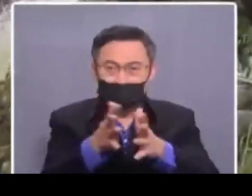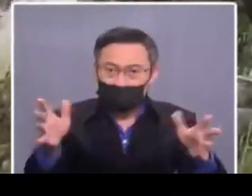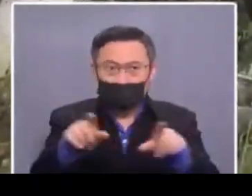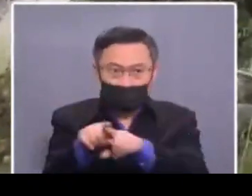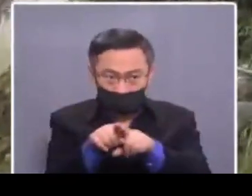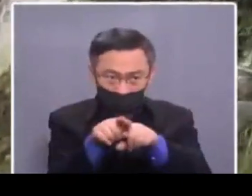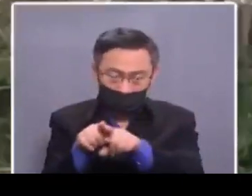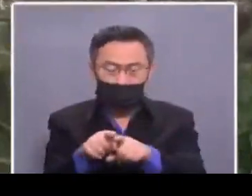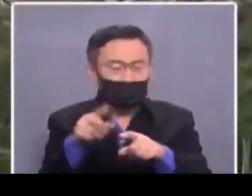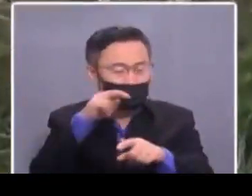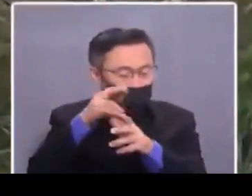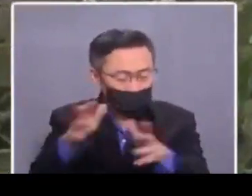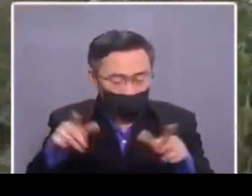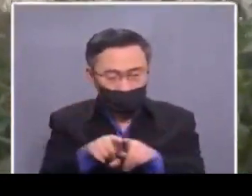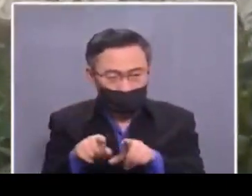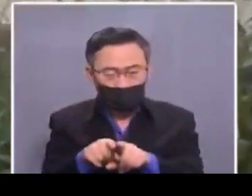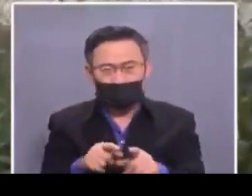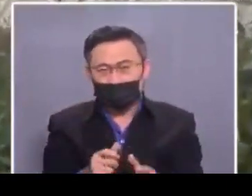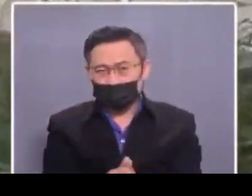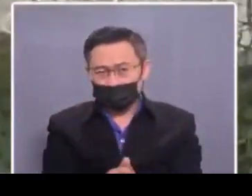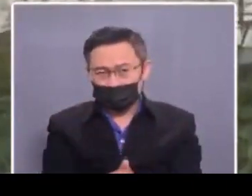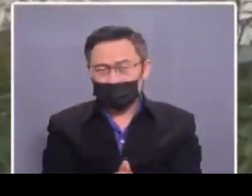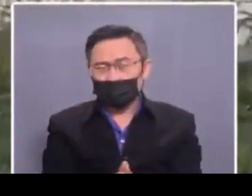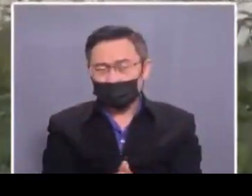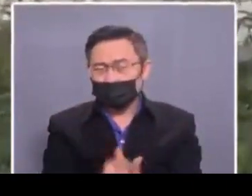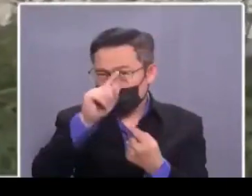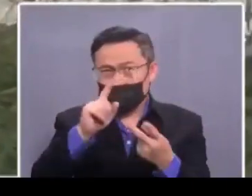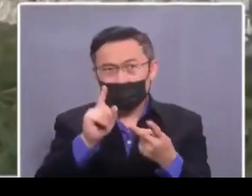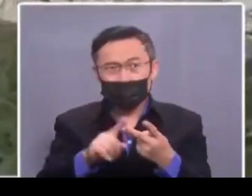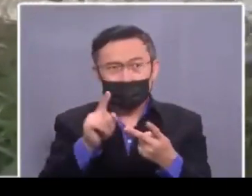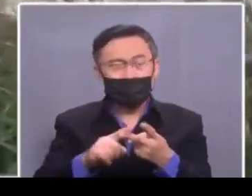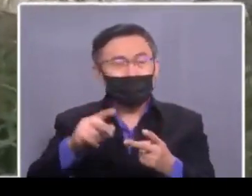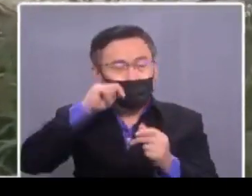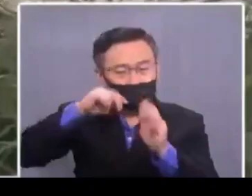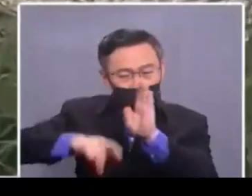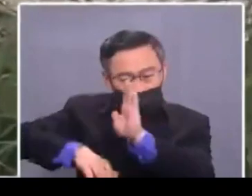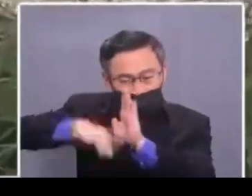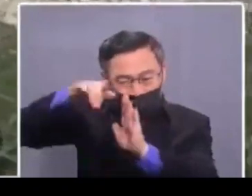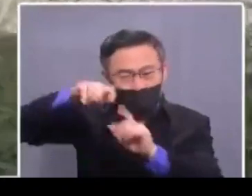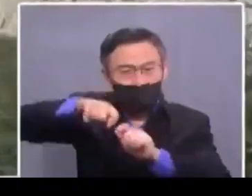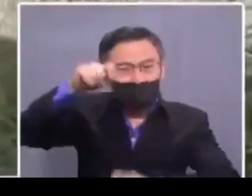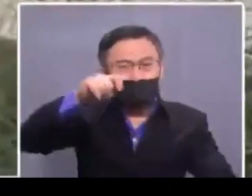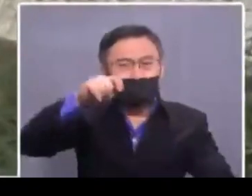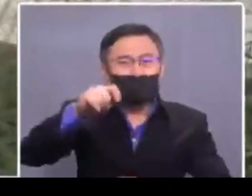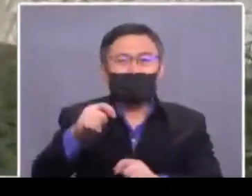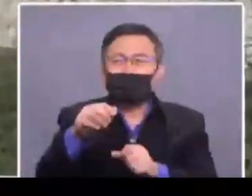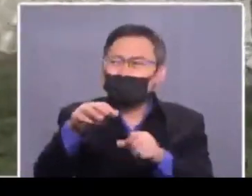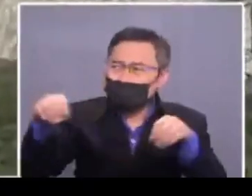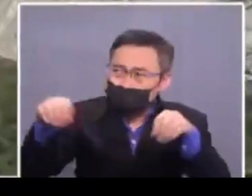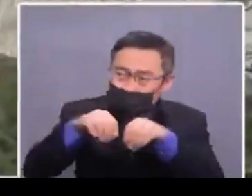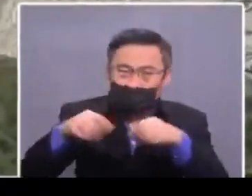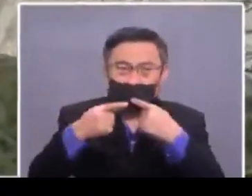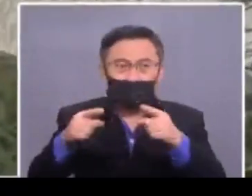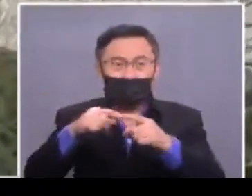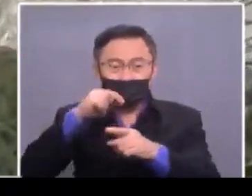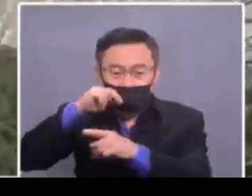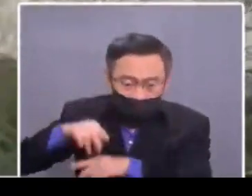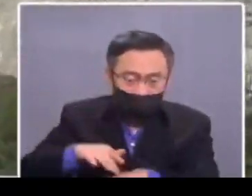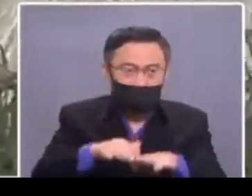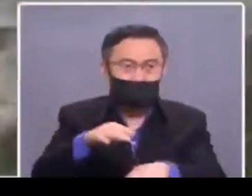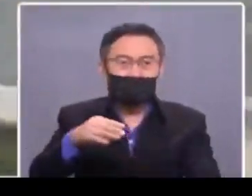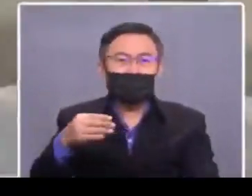เร็วฮะแต่ว่าอีกอย่างนึงที่แตกต่างกันก็คือว่าถึงแม้ว่าความสูงของน้ำเนี่ยจะพอๆกันแต่น้ำมันมาเร็วแล้วมัน